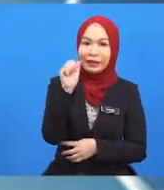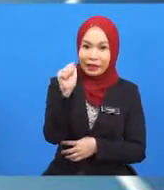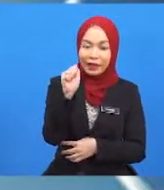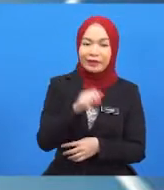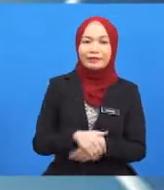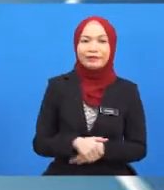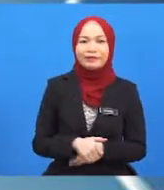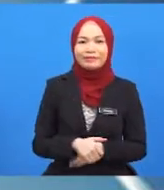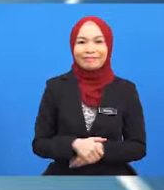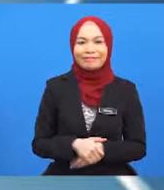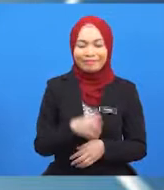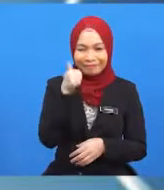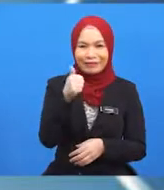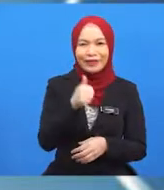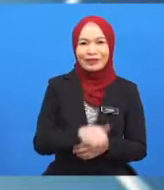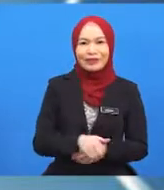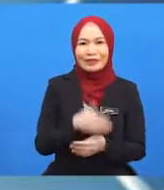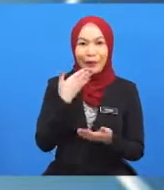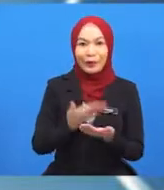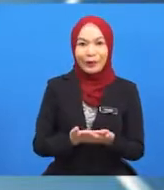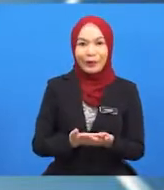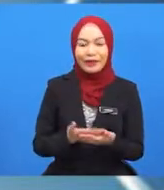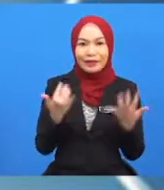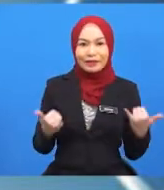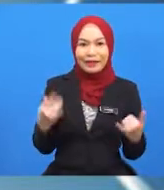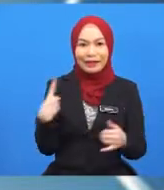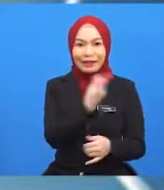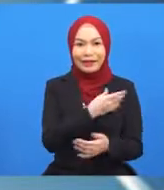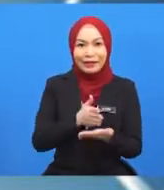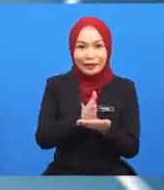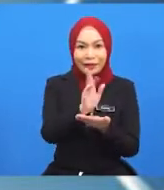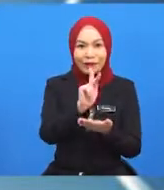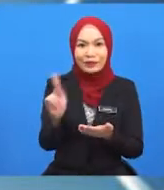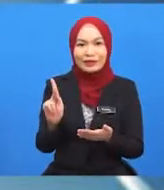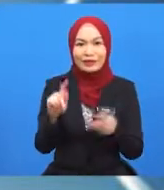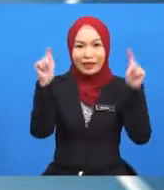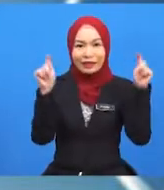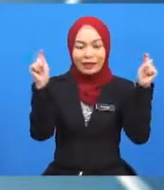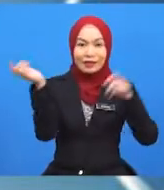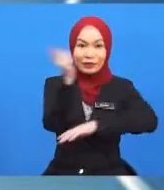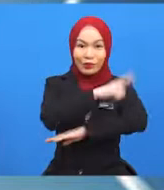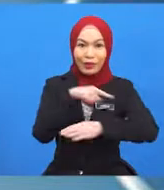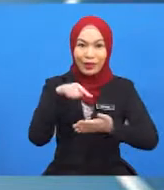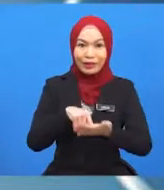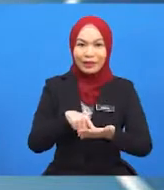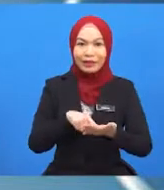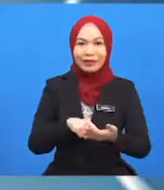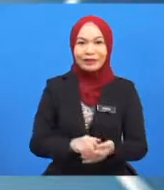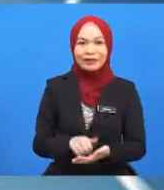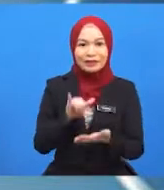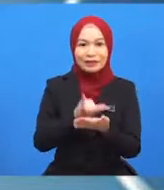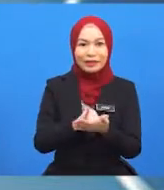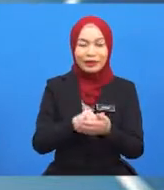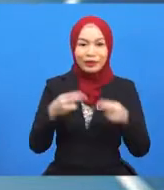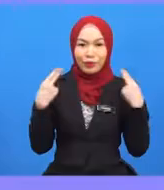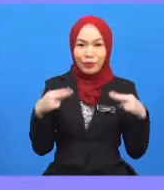murid-murid, kita teruskan dengan topik yang kita hendak bincangkan pada hari ini, iaitu peneutralan.